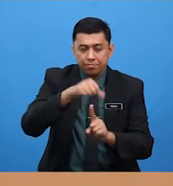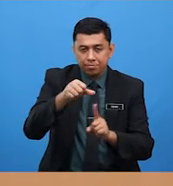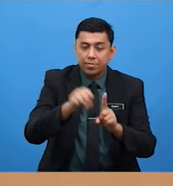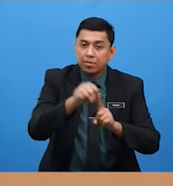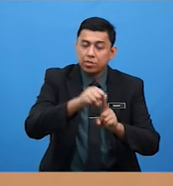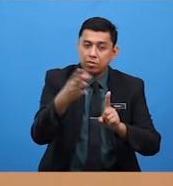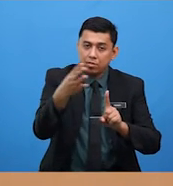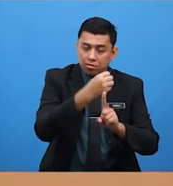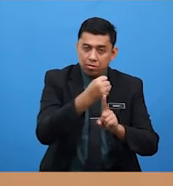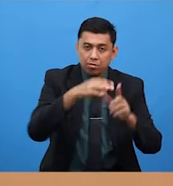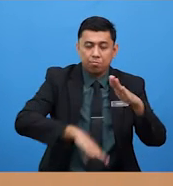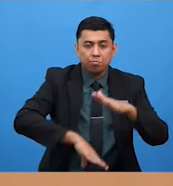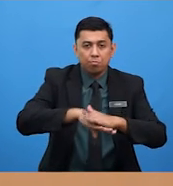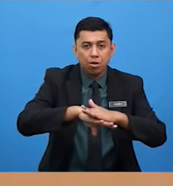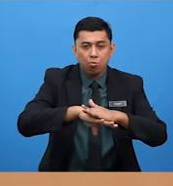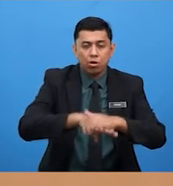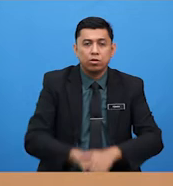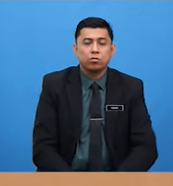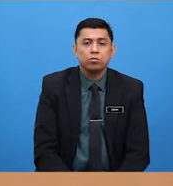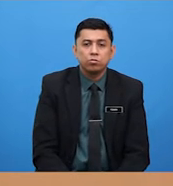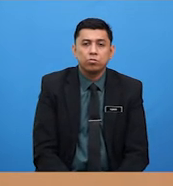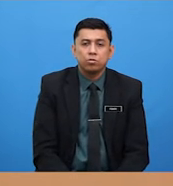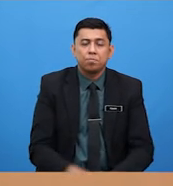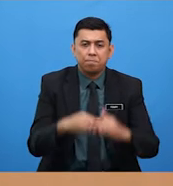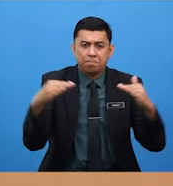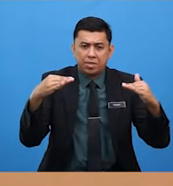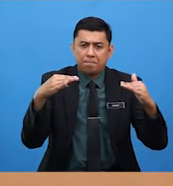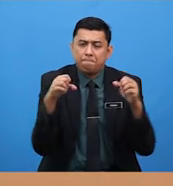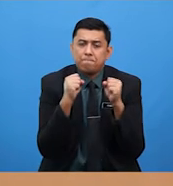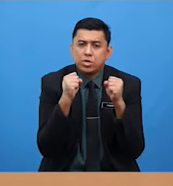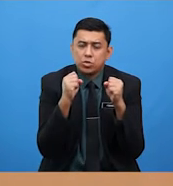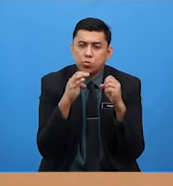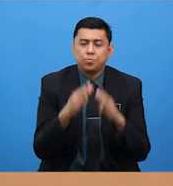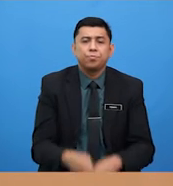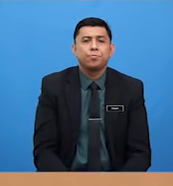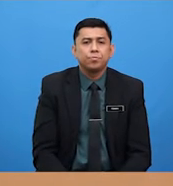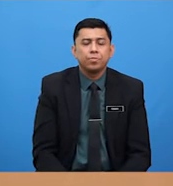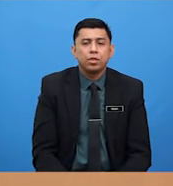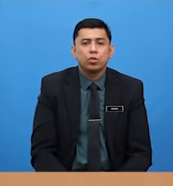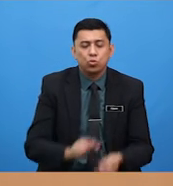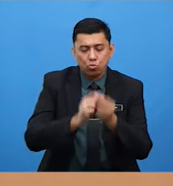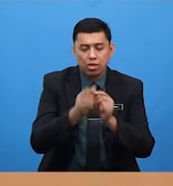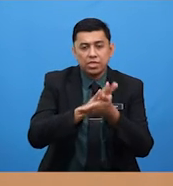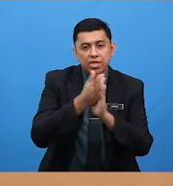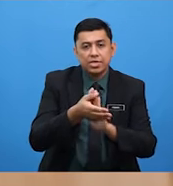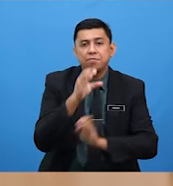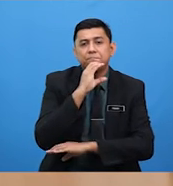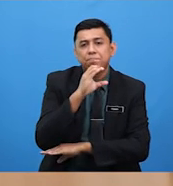Apabila suhu mencapai di bawah tingkat beku, gas akan bertukar menjadi cecair.